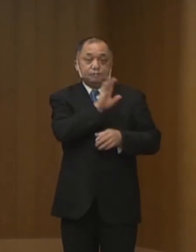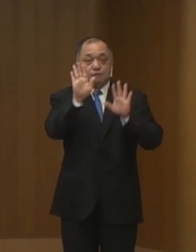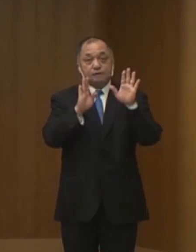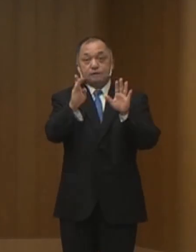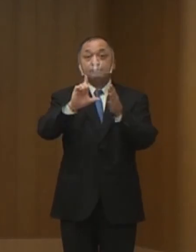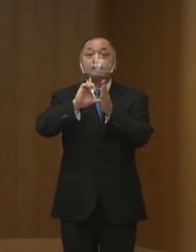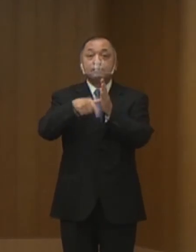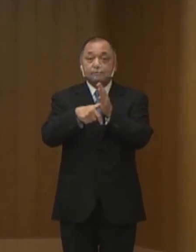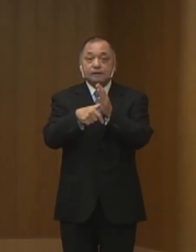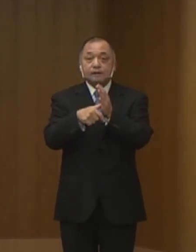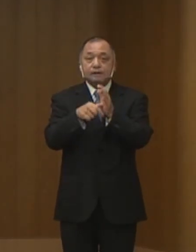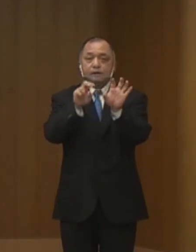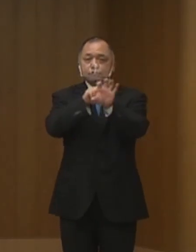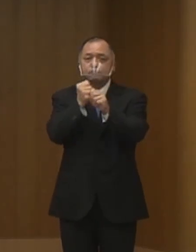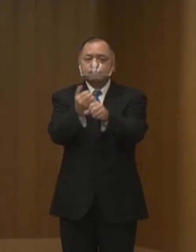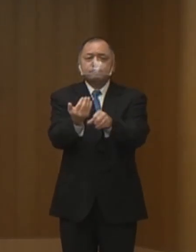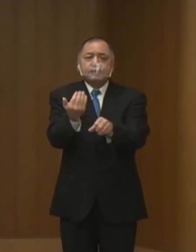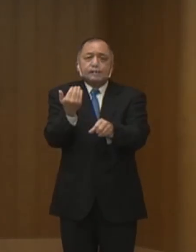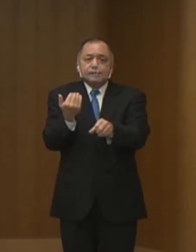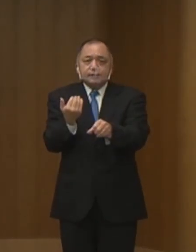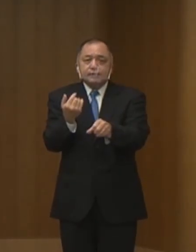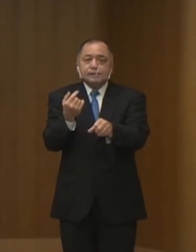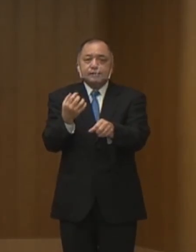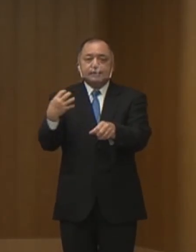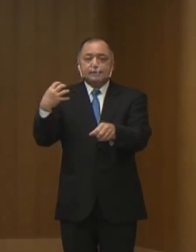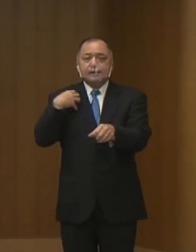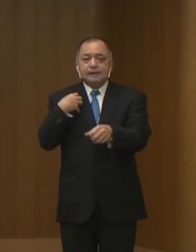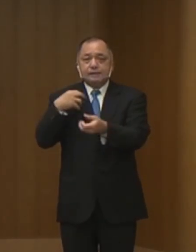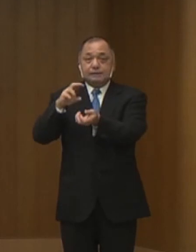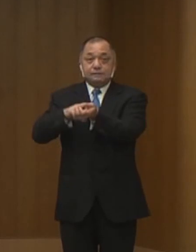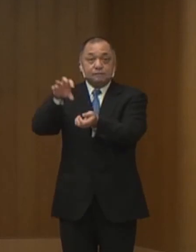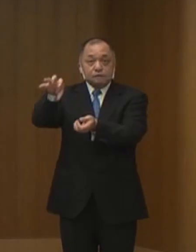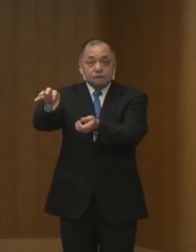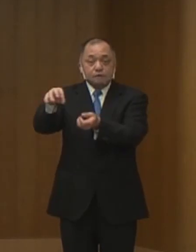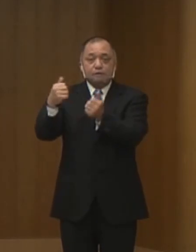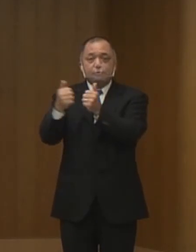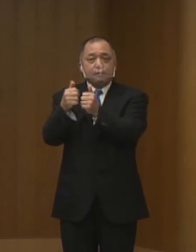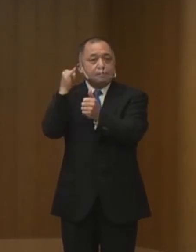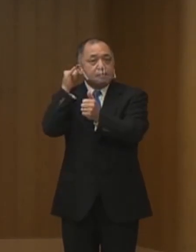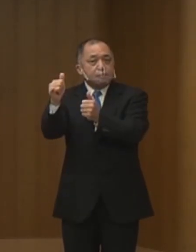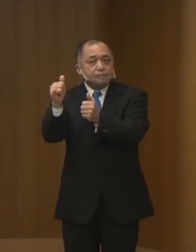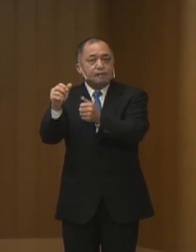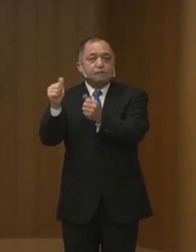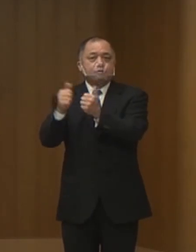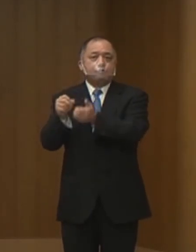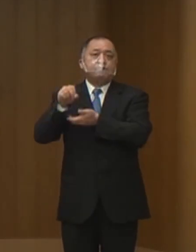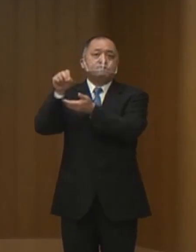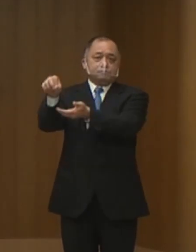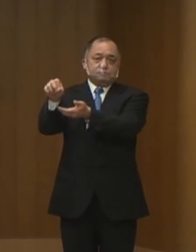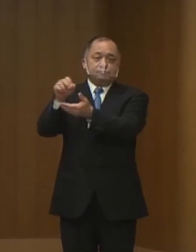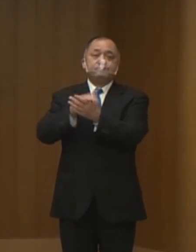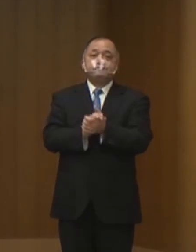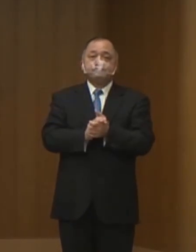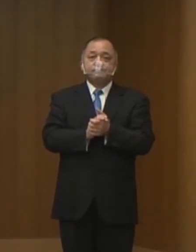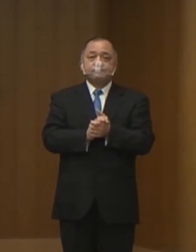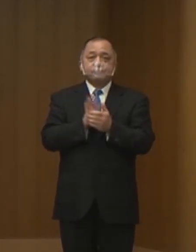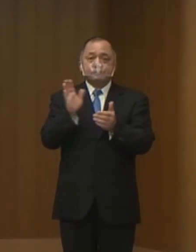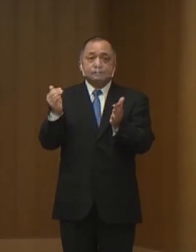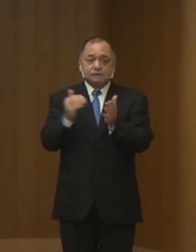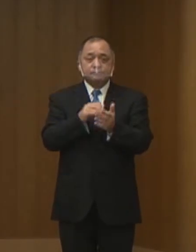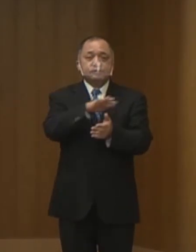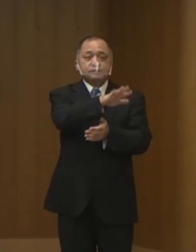には、受診をされる前にまずはかかりつけの医療機関に電話でご相談をいただくということで、これまでも